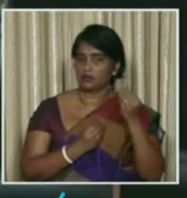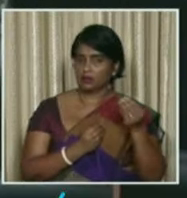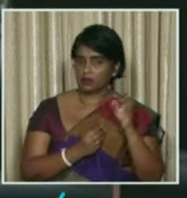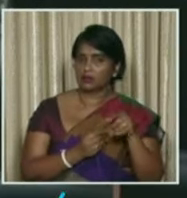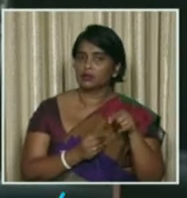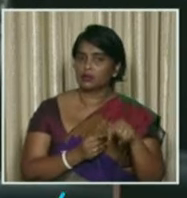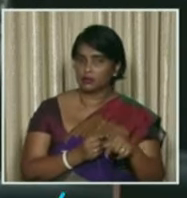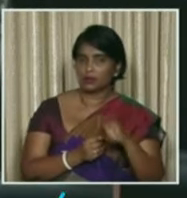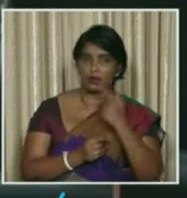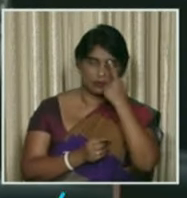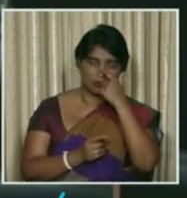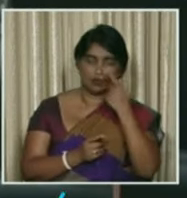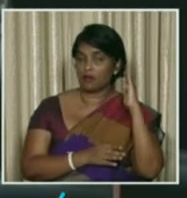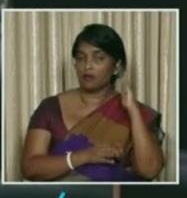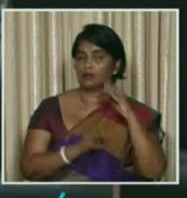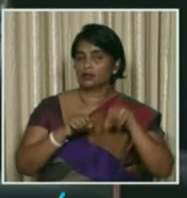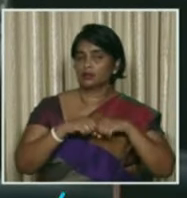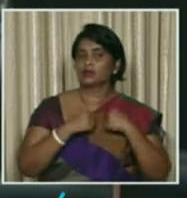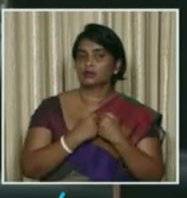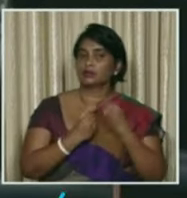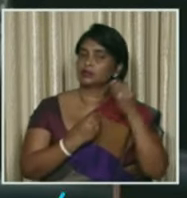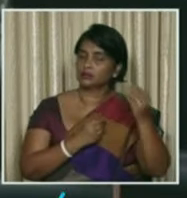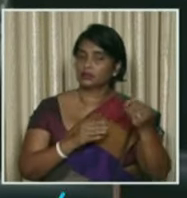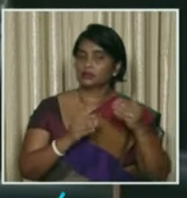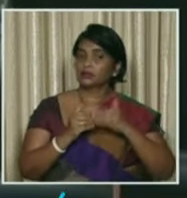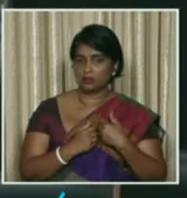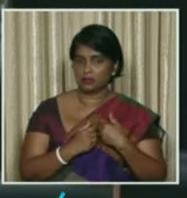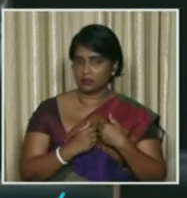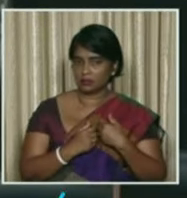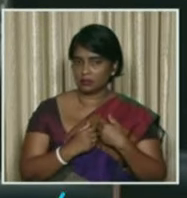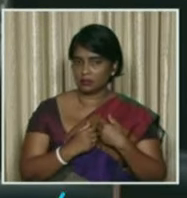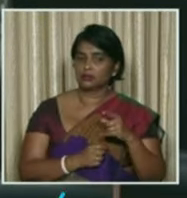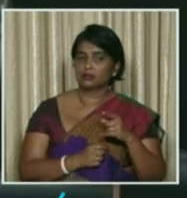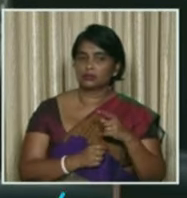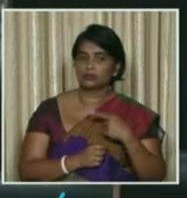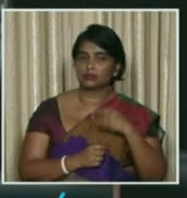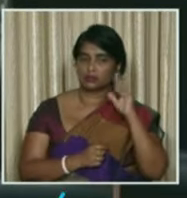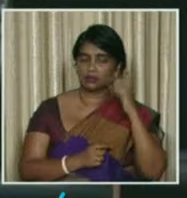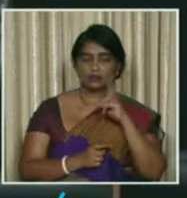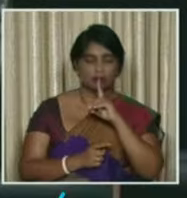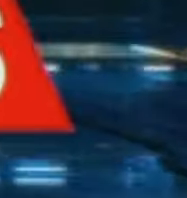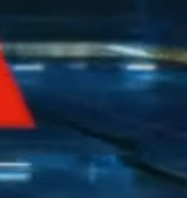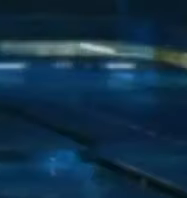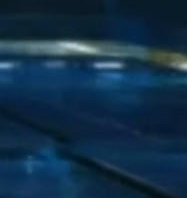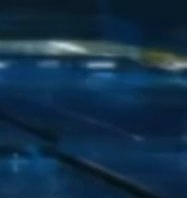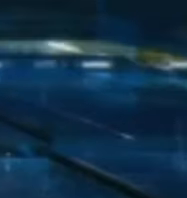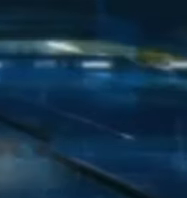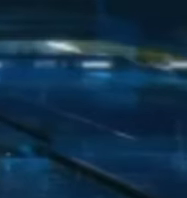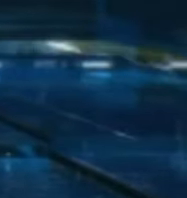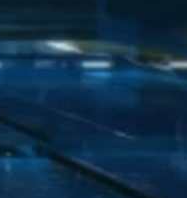දැන් කතෝලික රජගුරු සභාවට ඒ පිළිබඳව ඊට පස්සේ අපිට දැනුම් දෙන බව සඳහන් කරන්න කැමතියි.